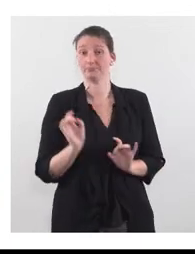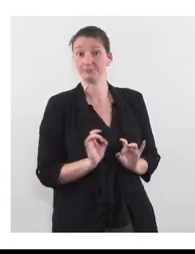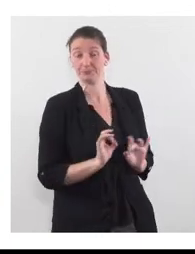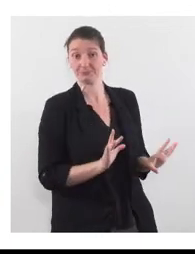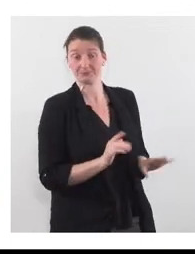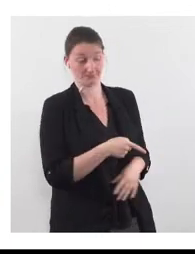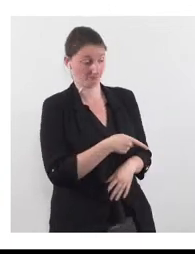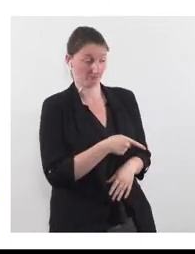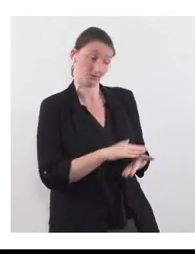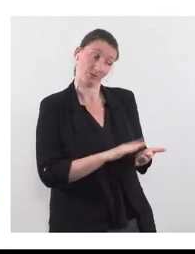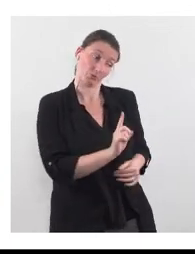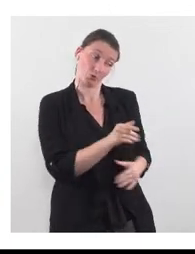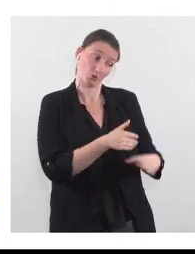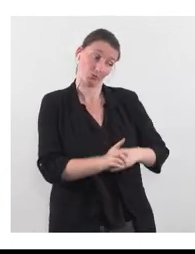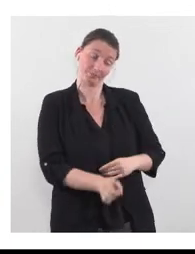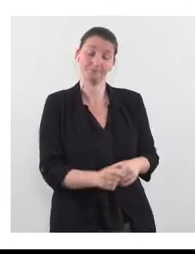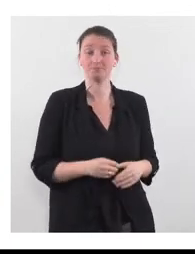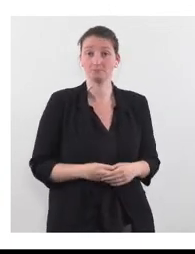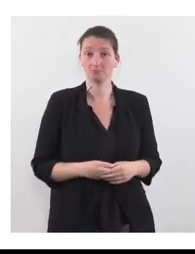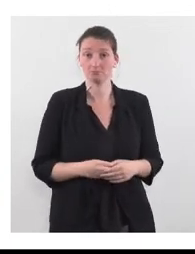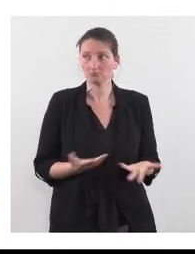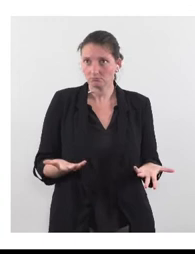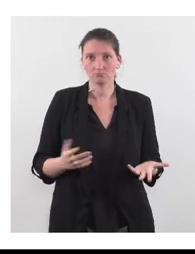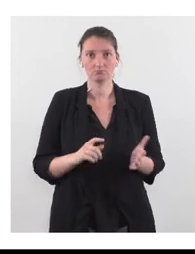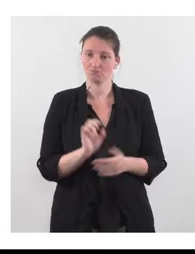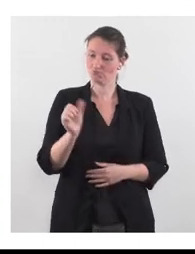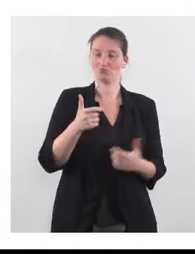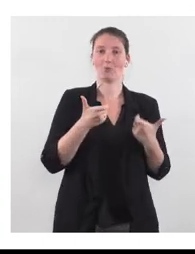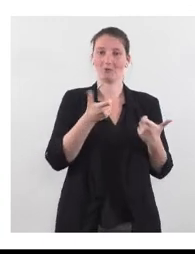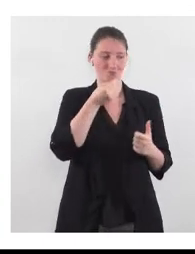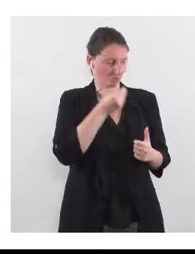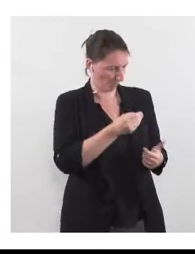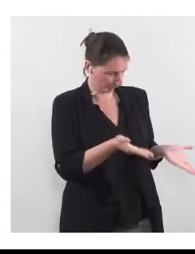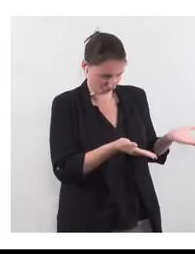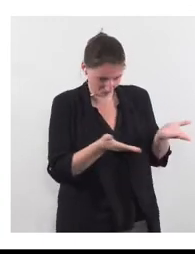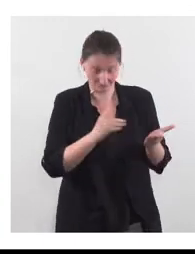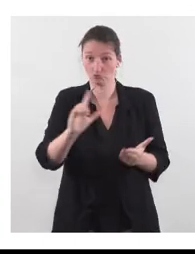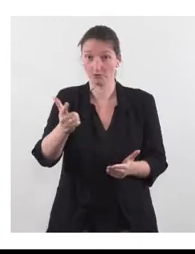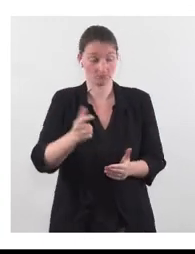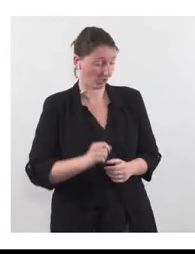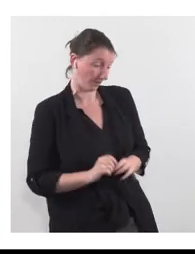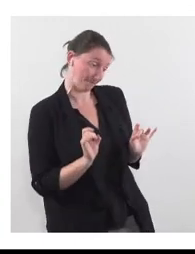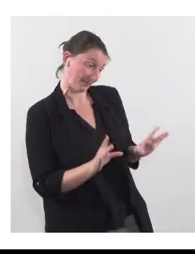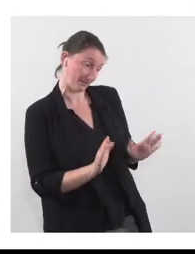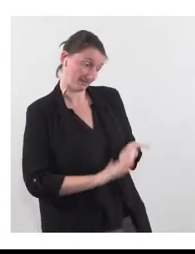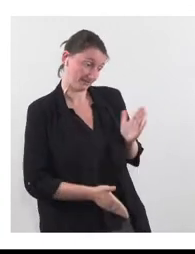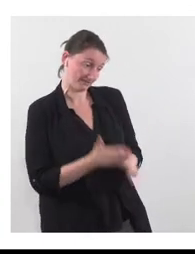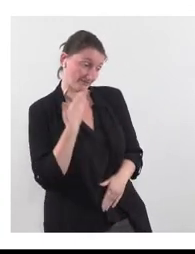refusé l'accès lors du deuxième contrôle de sécurité à l'aéroport. Le médiateur a